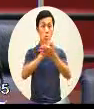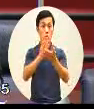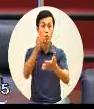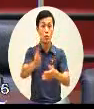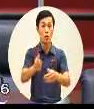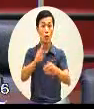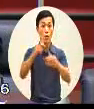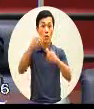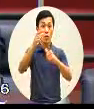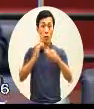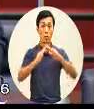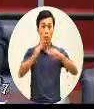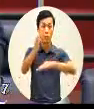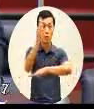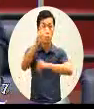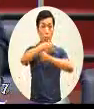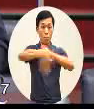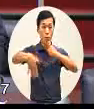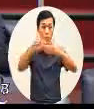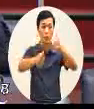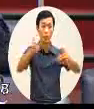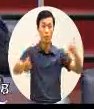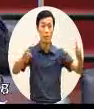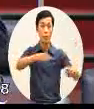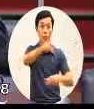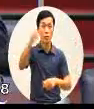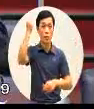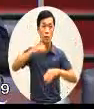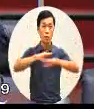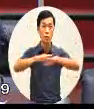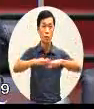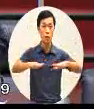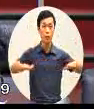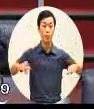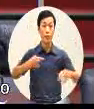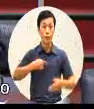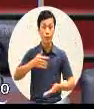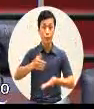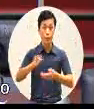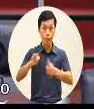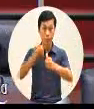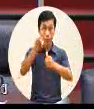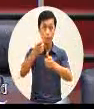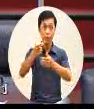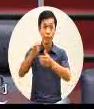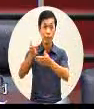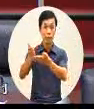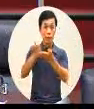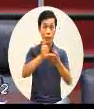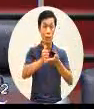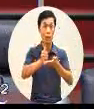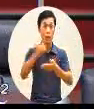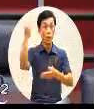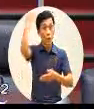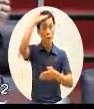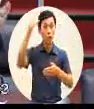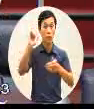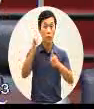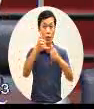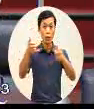各个组的局处所长哦，大家早安。我先请啊，振兴处郑议员发言